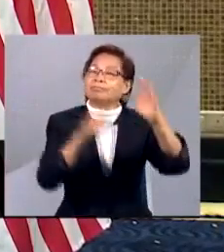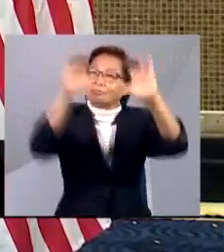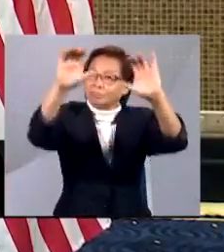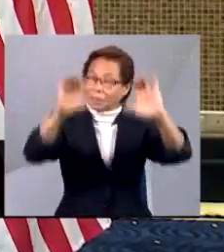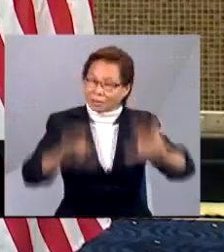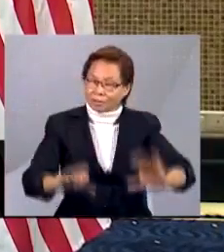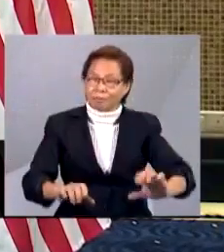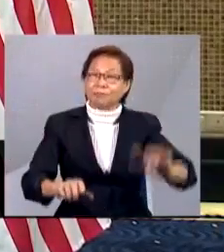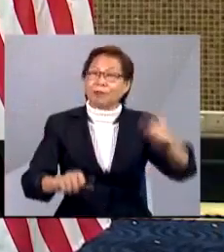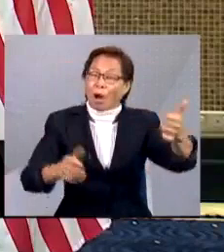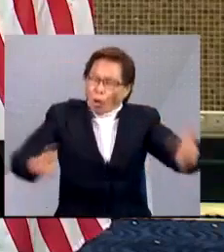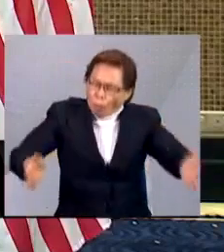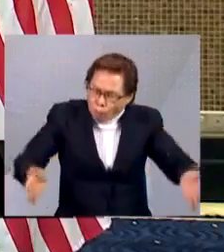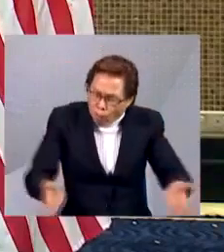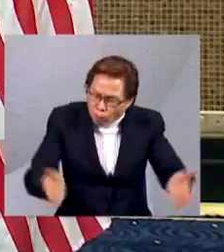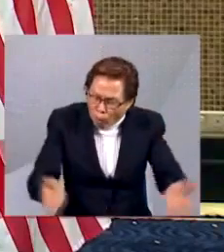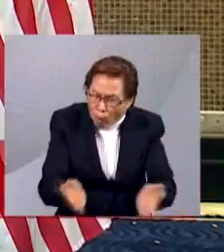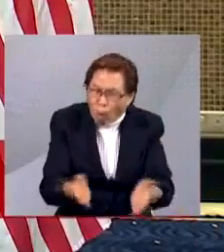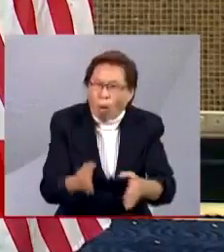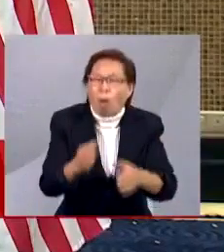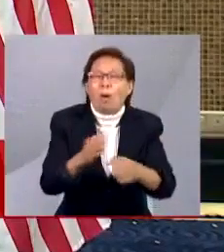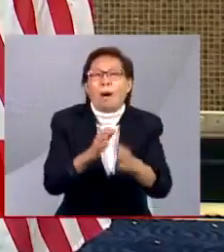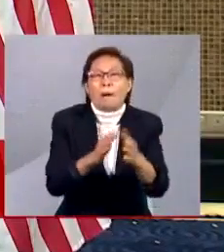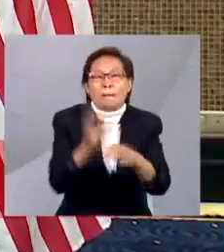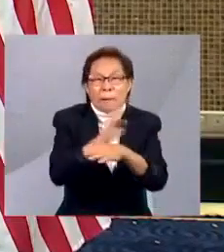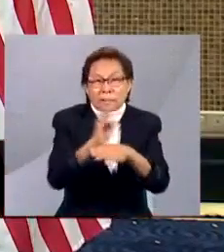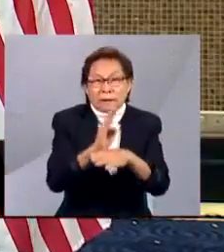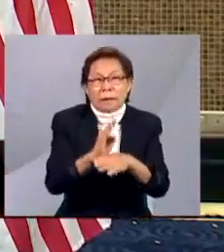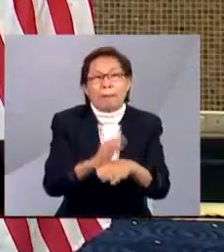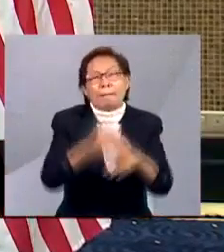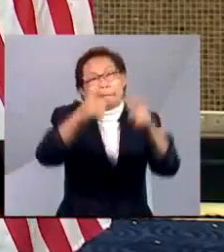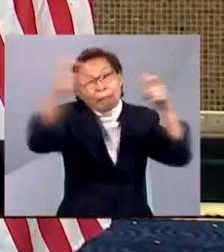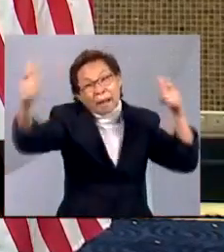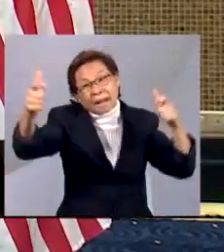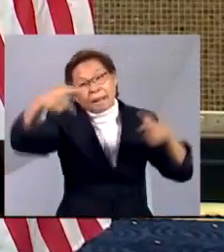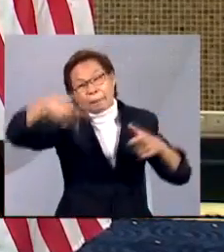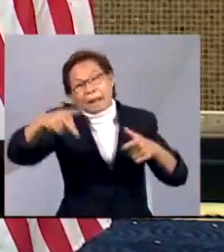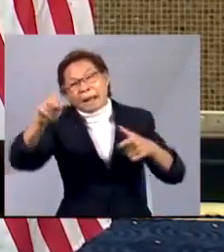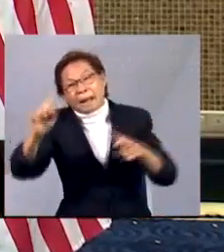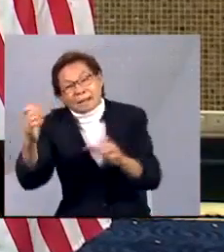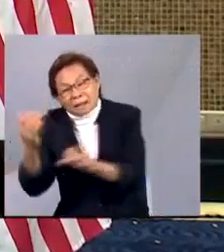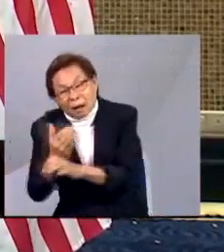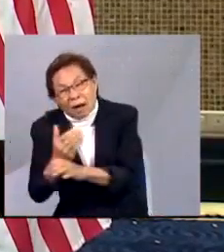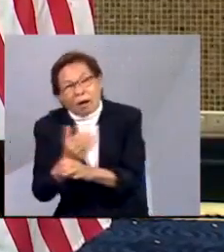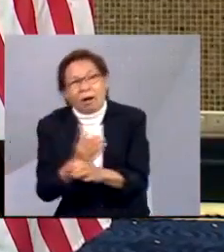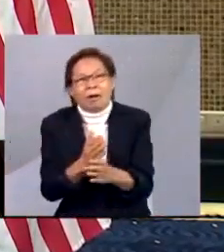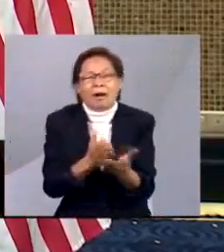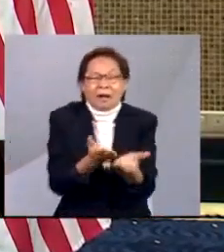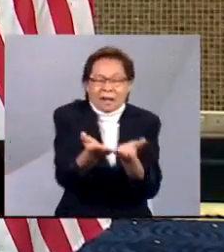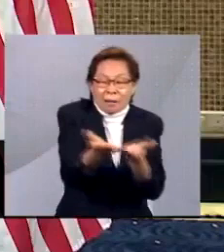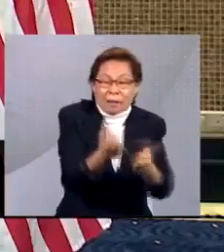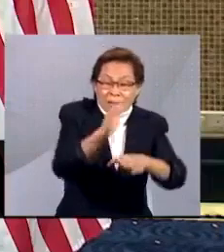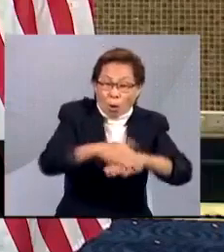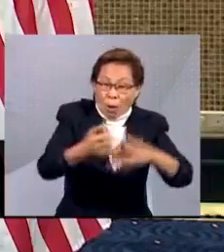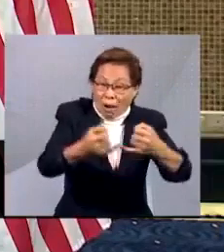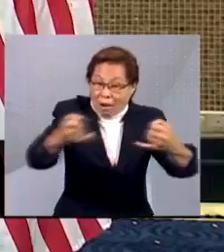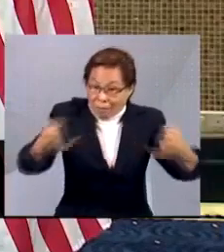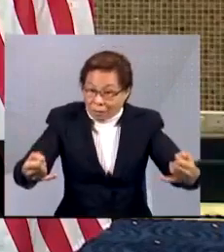dalam usaha mendorong perusahaan mikro dan PKS beralih kepada khidmat digital ataupun atas